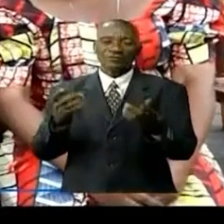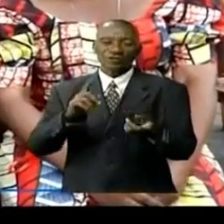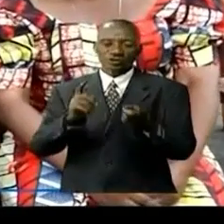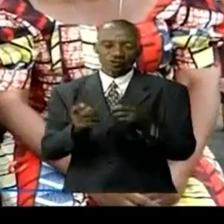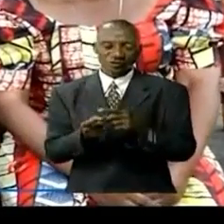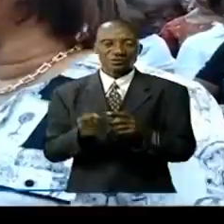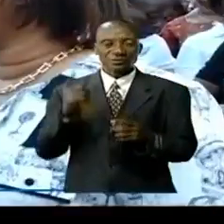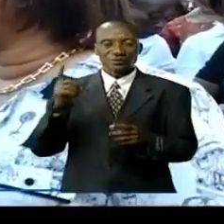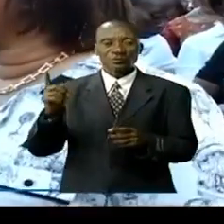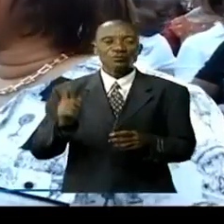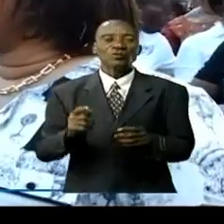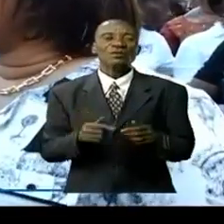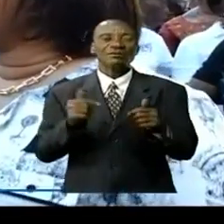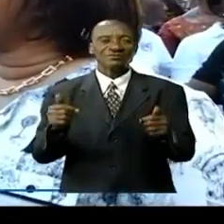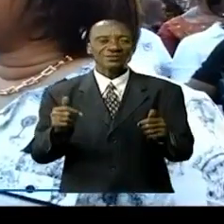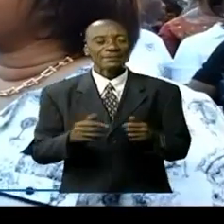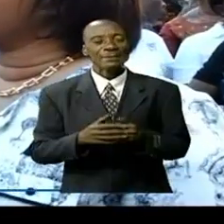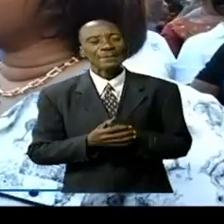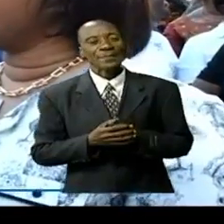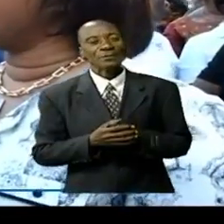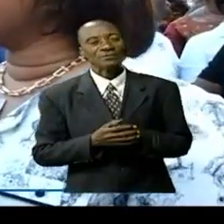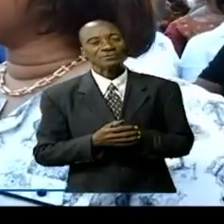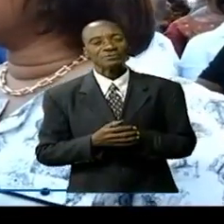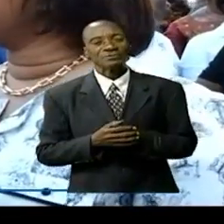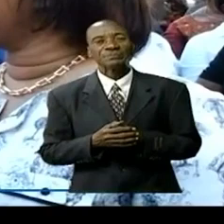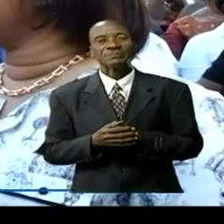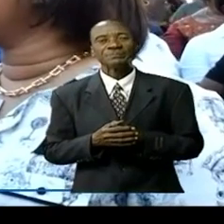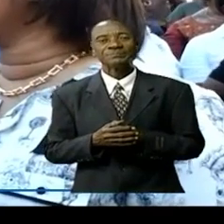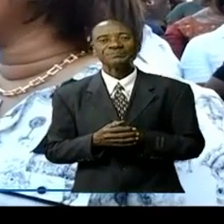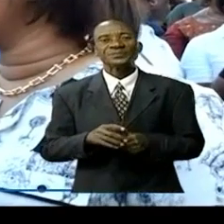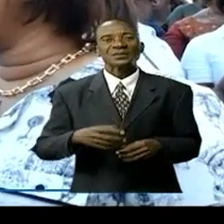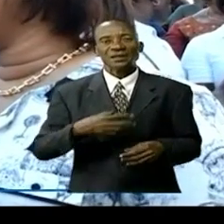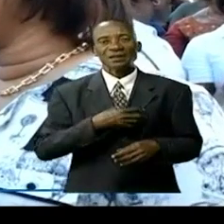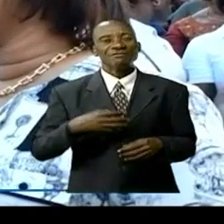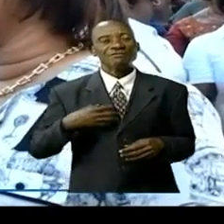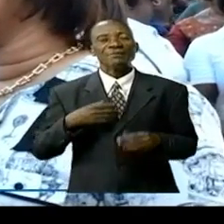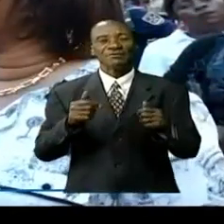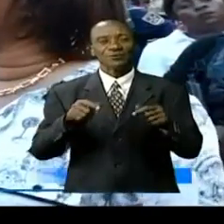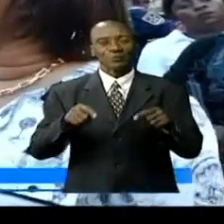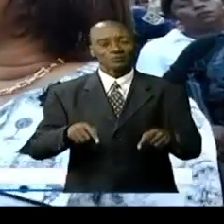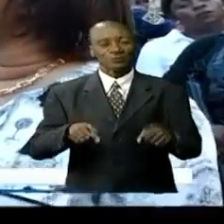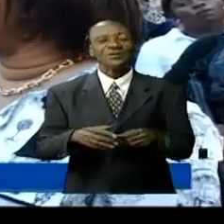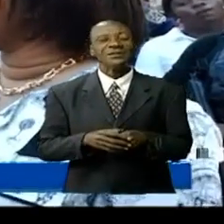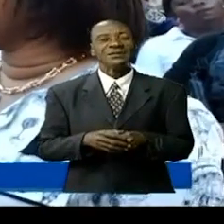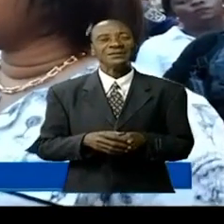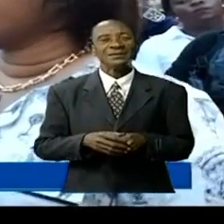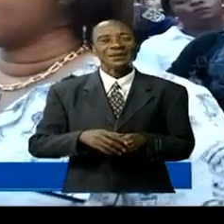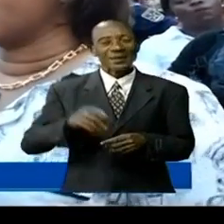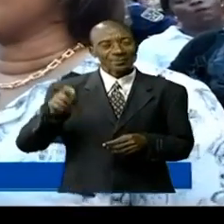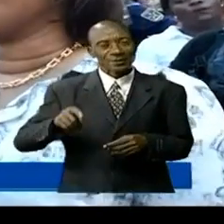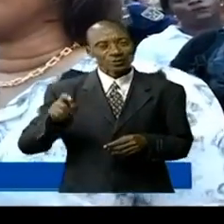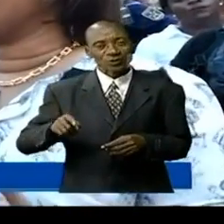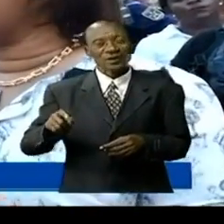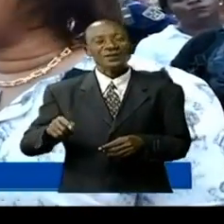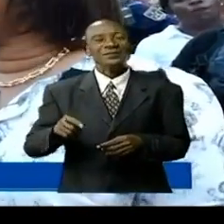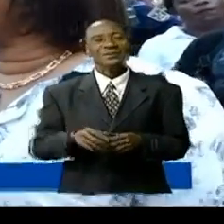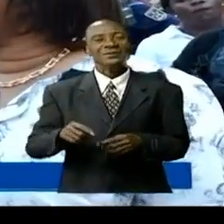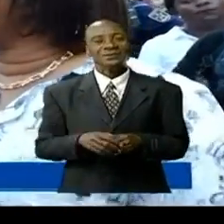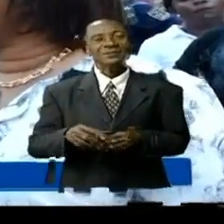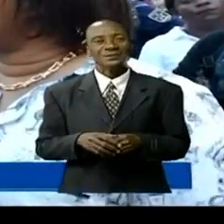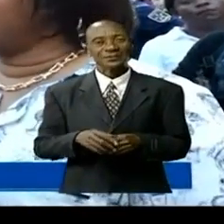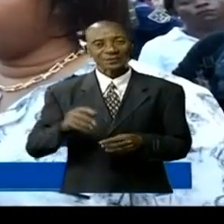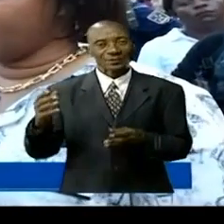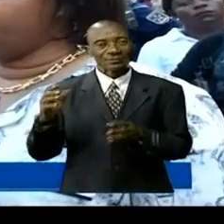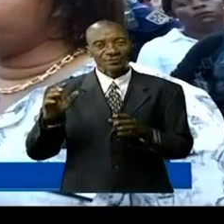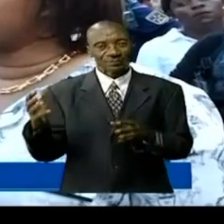vie. La femme est cet être-là qui aujourd'hui a besoin d'un grand coup de pouce, demande aux mamans de rendre ce qu'on